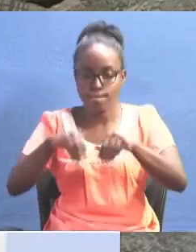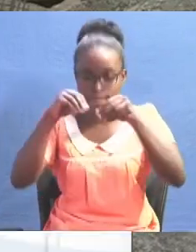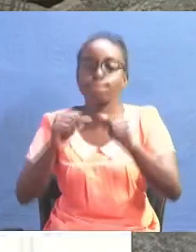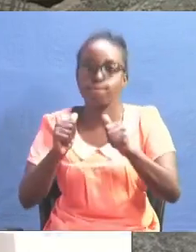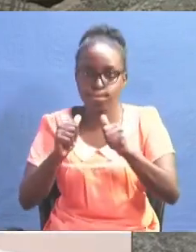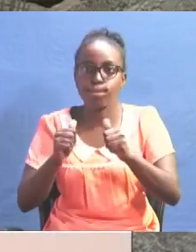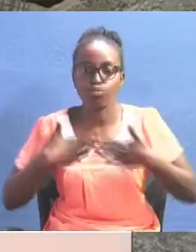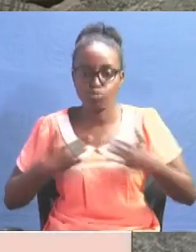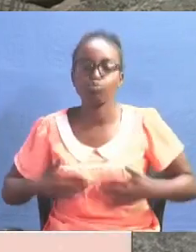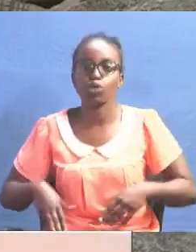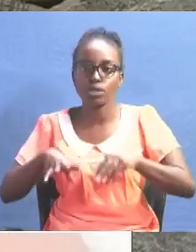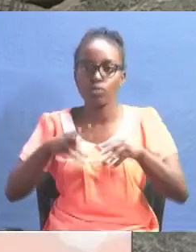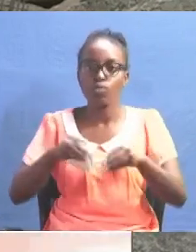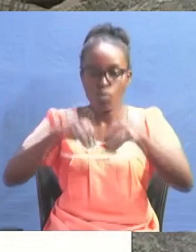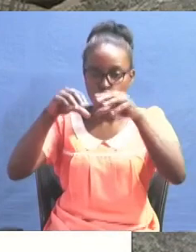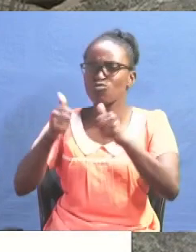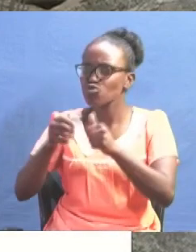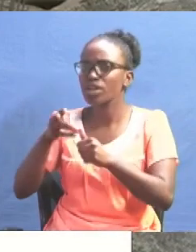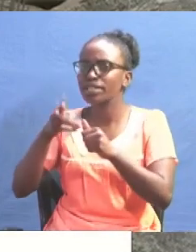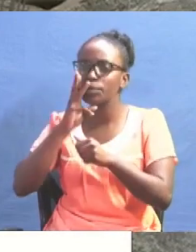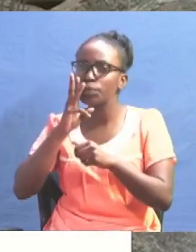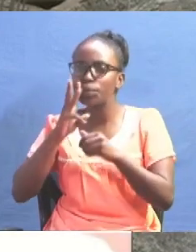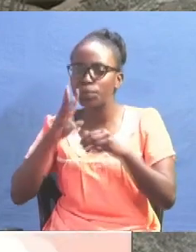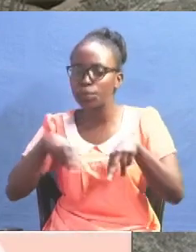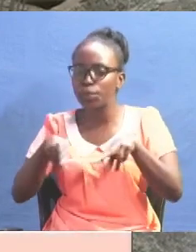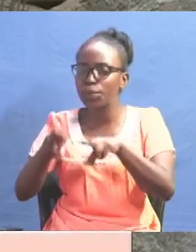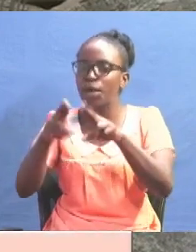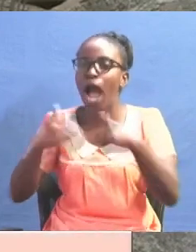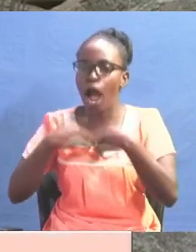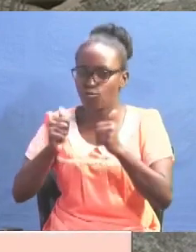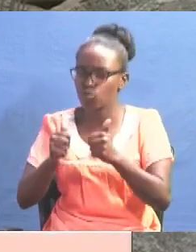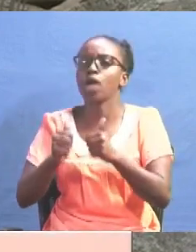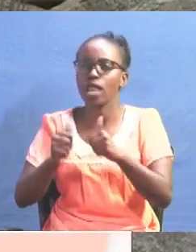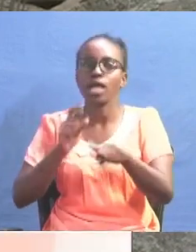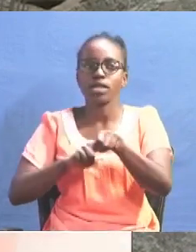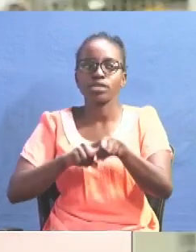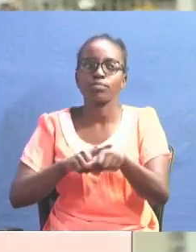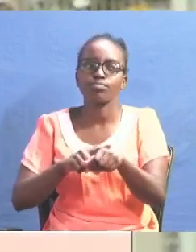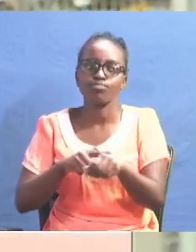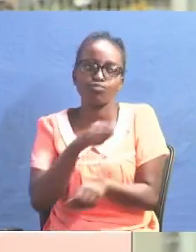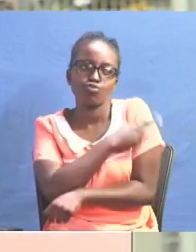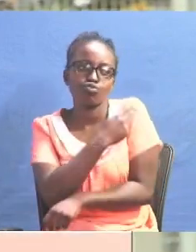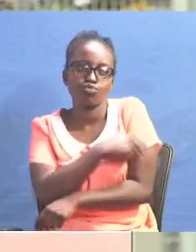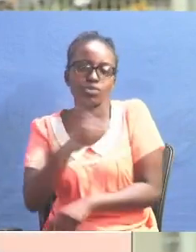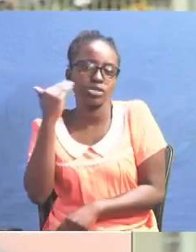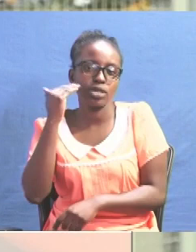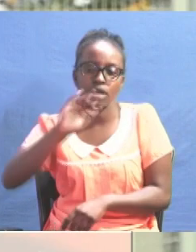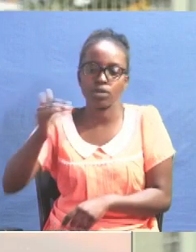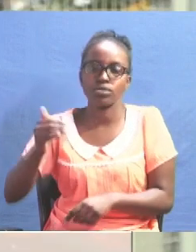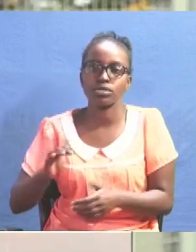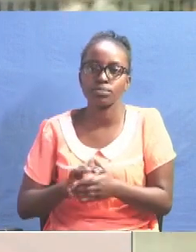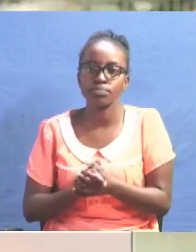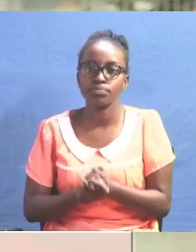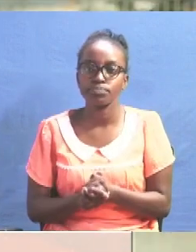mtoni, ambapo mwili huo baadaye ulihifadhiwa katika makafani ya hospitali ya rufaa ya kaunti ya Siaya. At the time of his